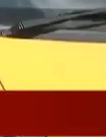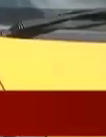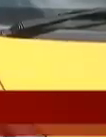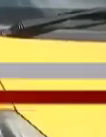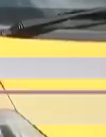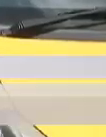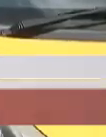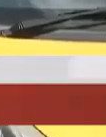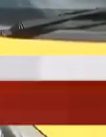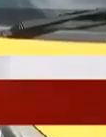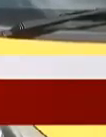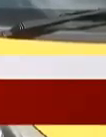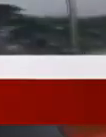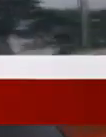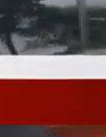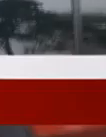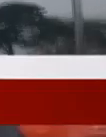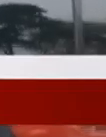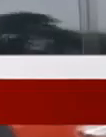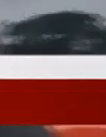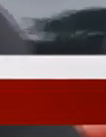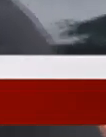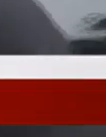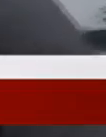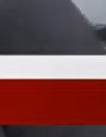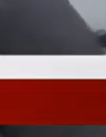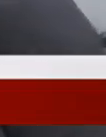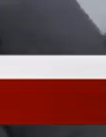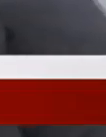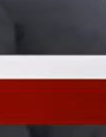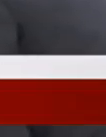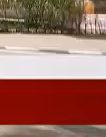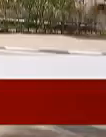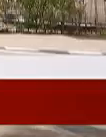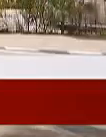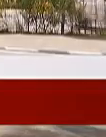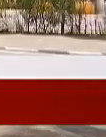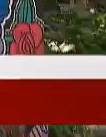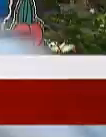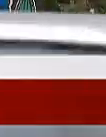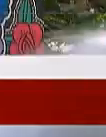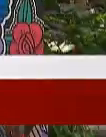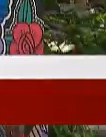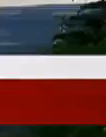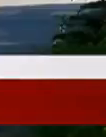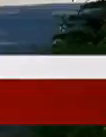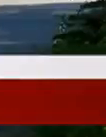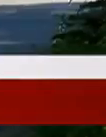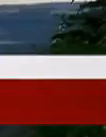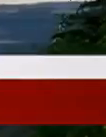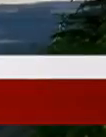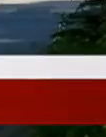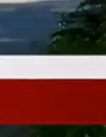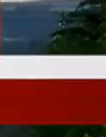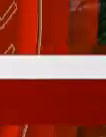Perintah Kawalan Pergerakan 2.0 dilanjutkan 2 minggu lagi.